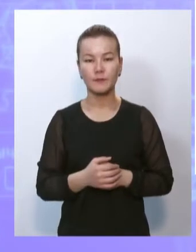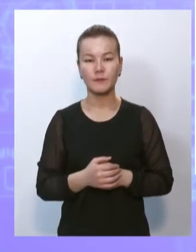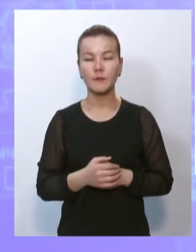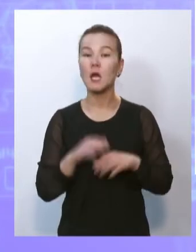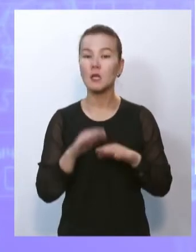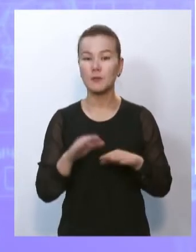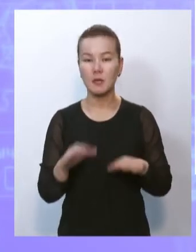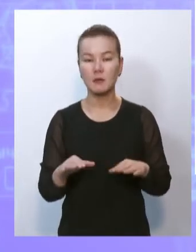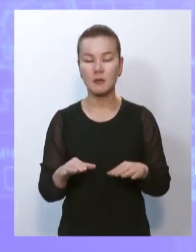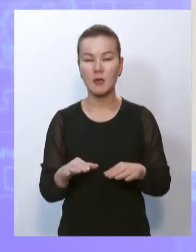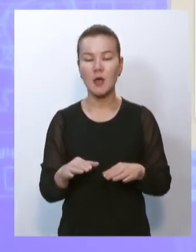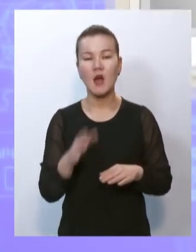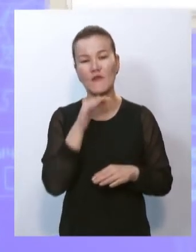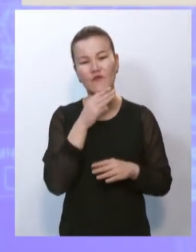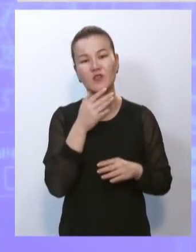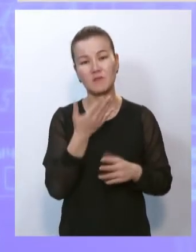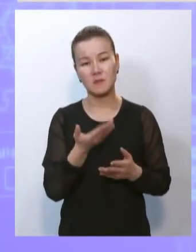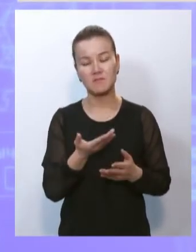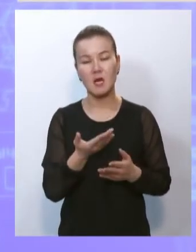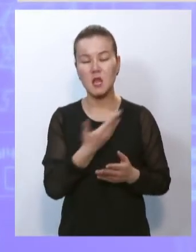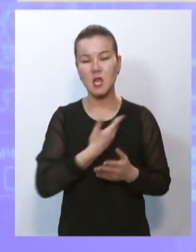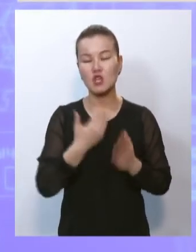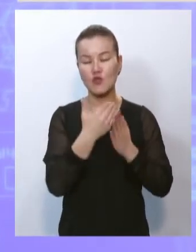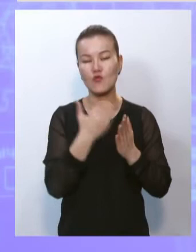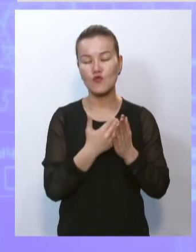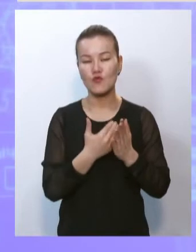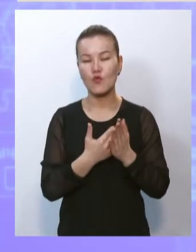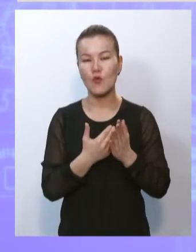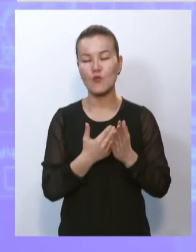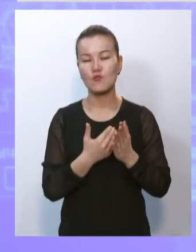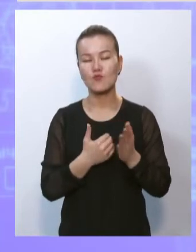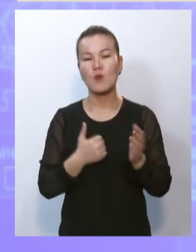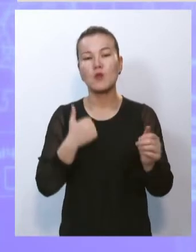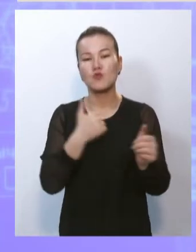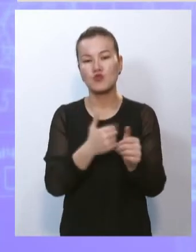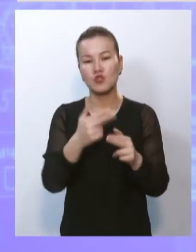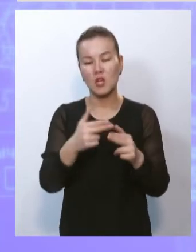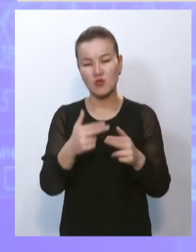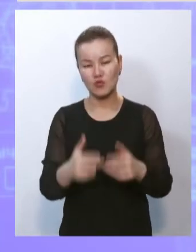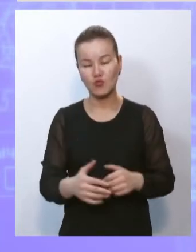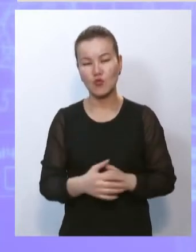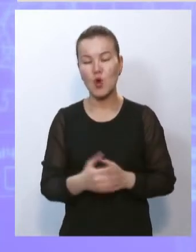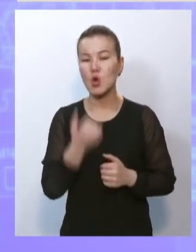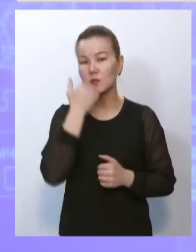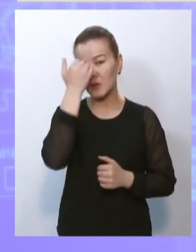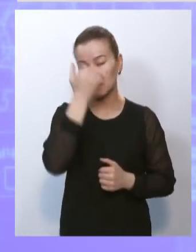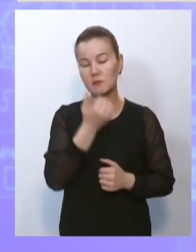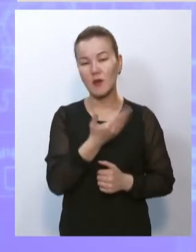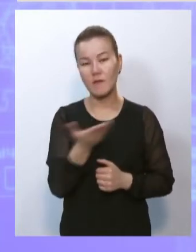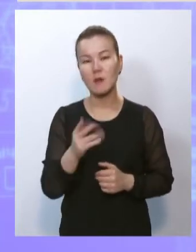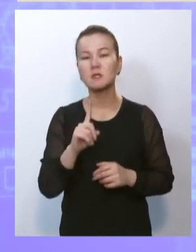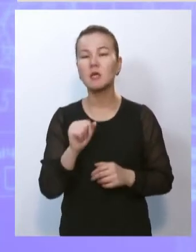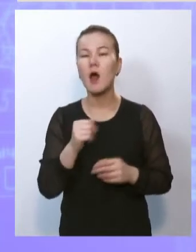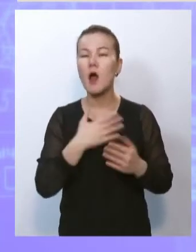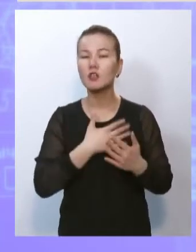ребята время нашего урока подошло концу спасибо за активную работу